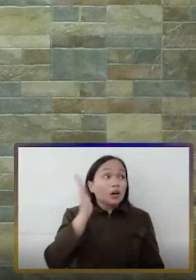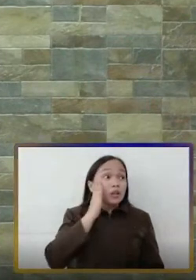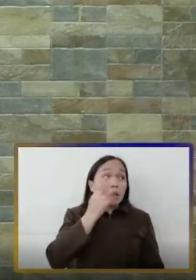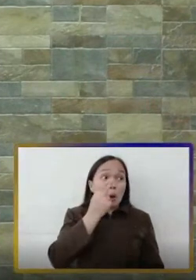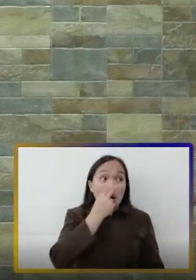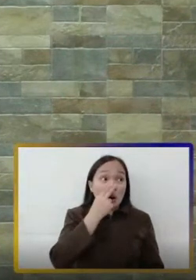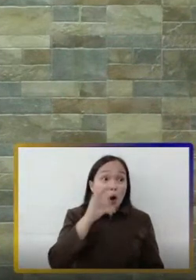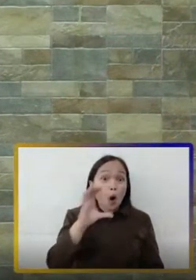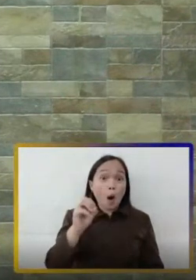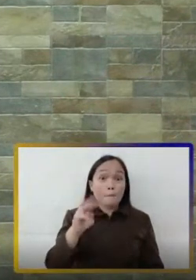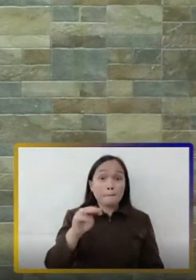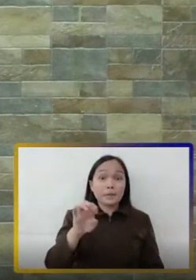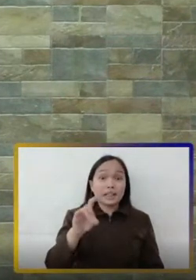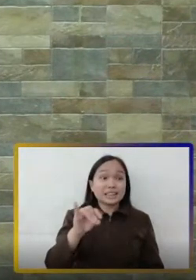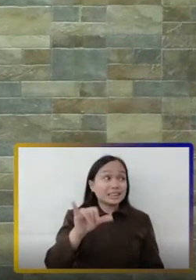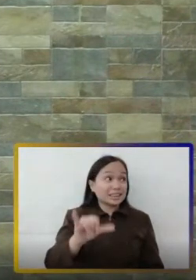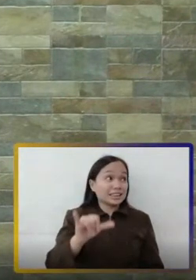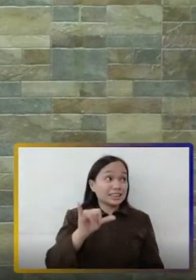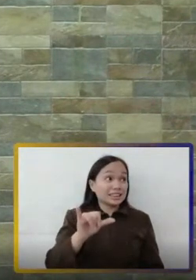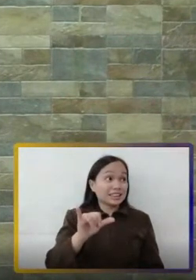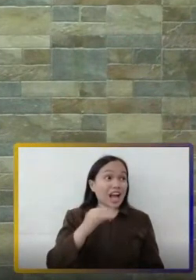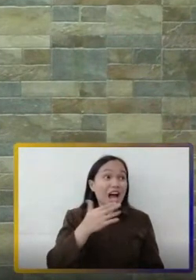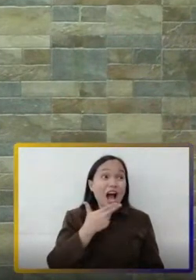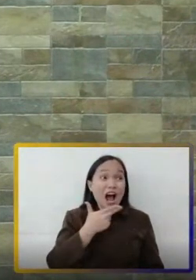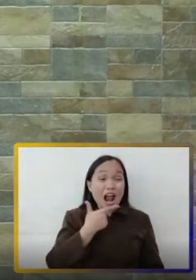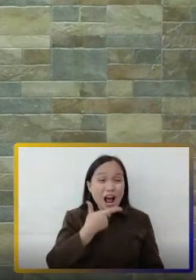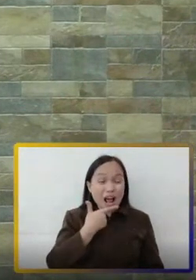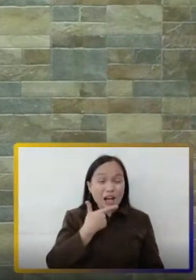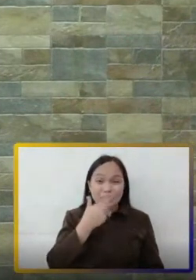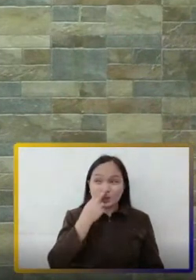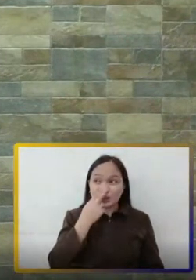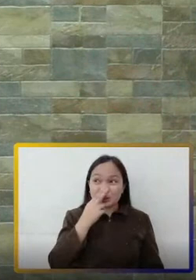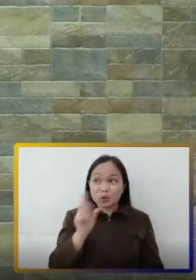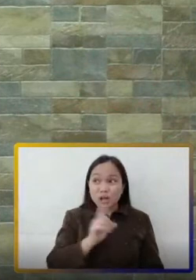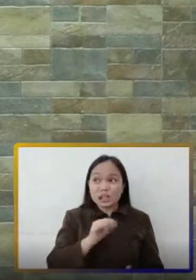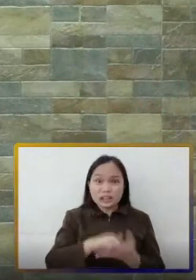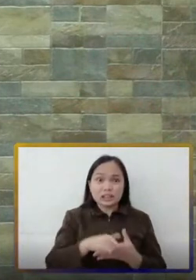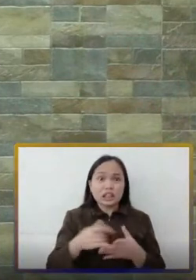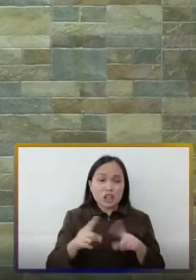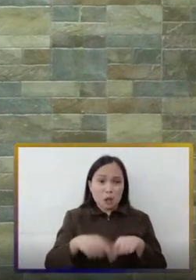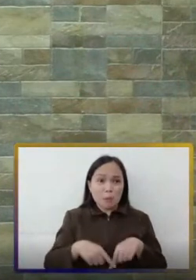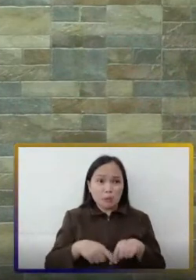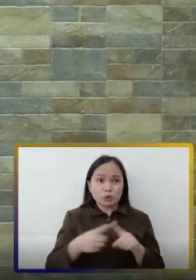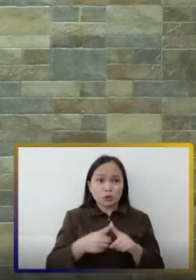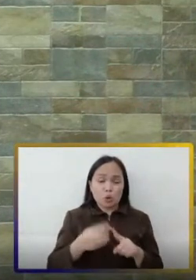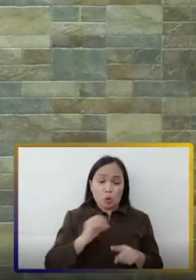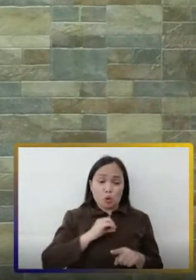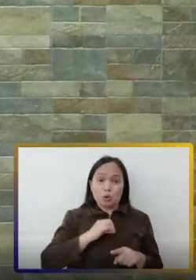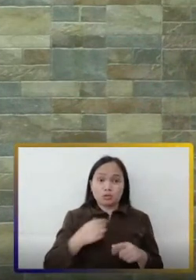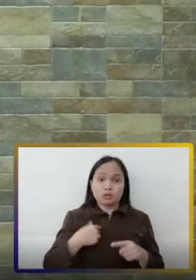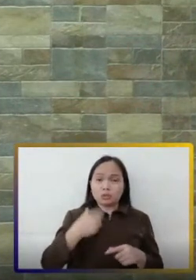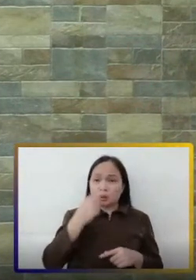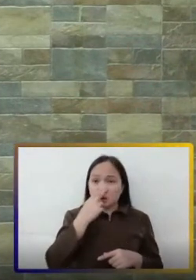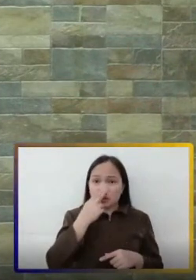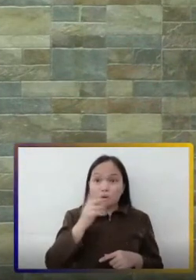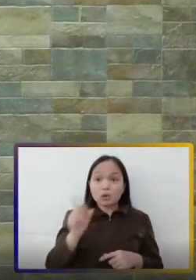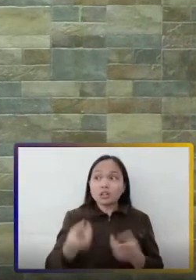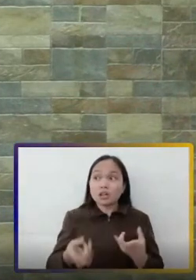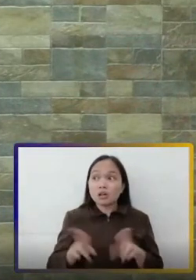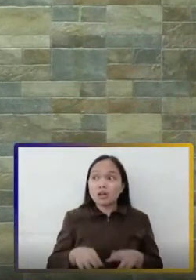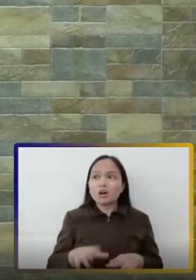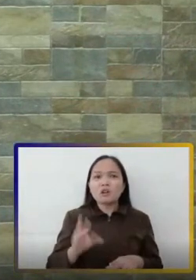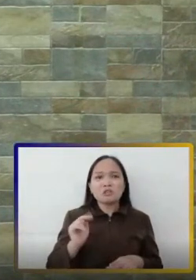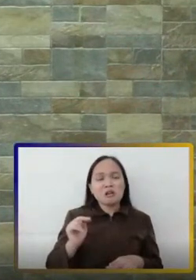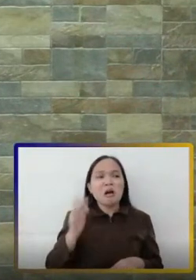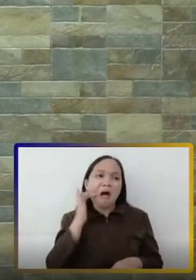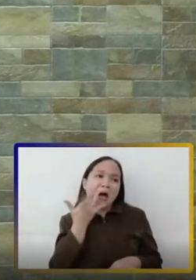nasa komedyante. I mean, just him. Yung normal na normal siya. Ngayon hindi na eh. Kinakailang